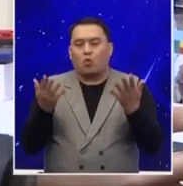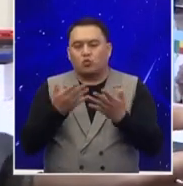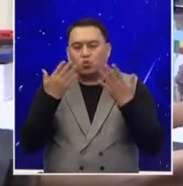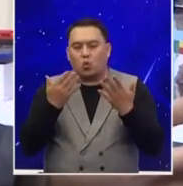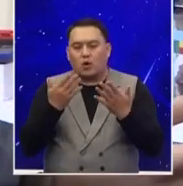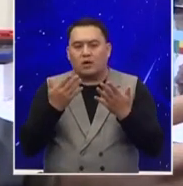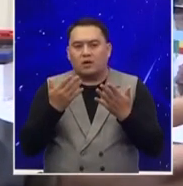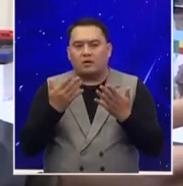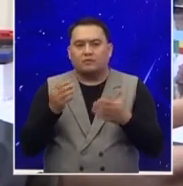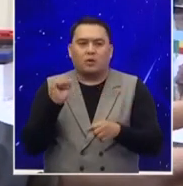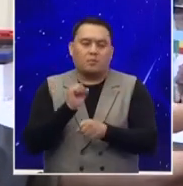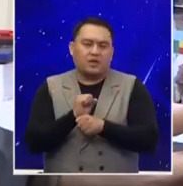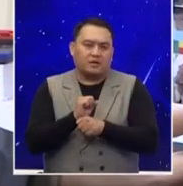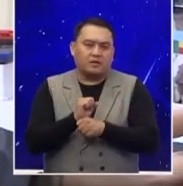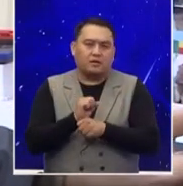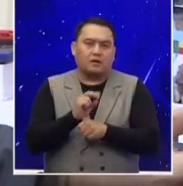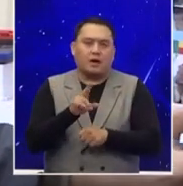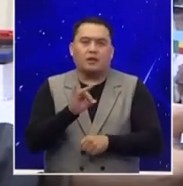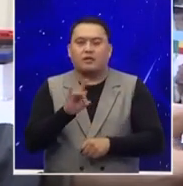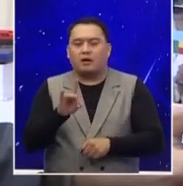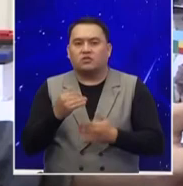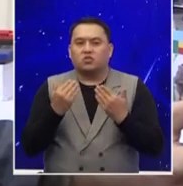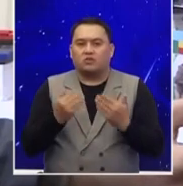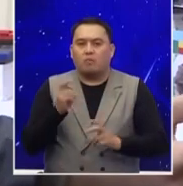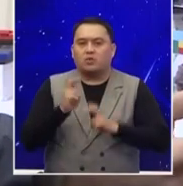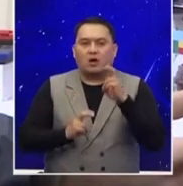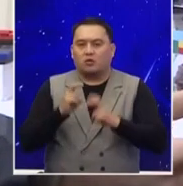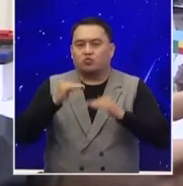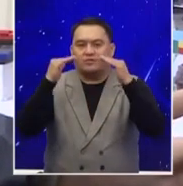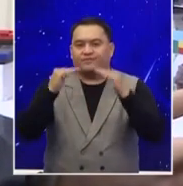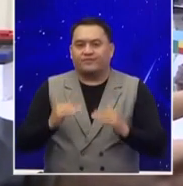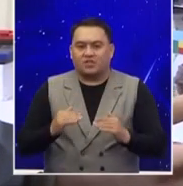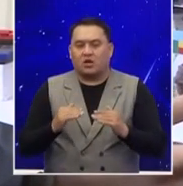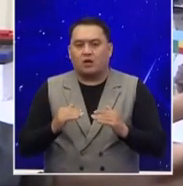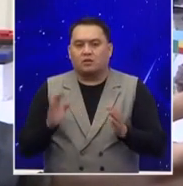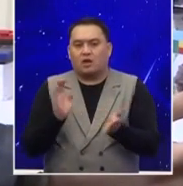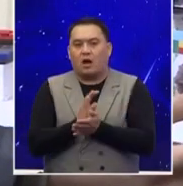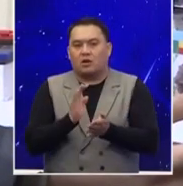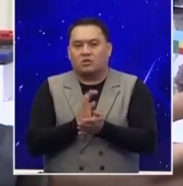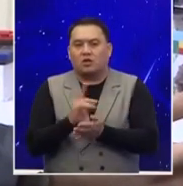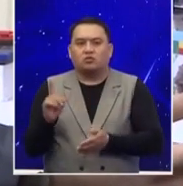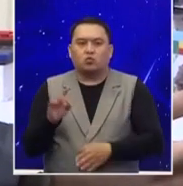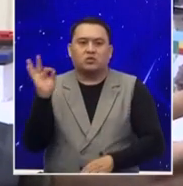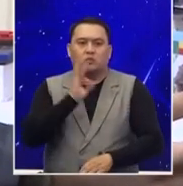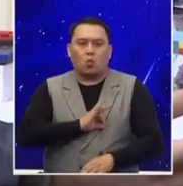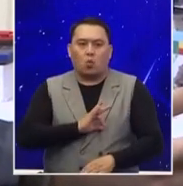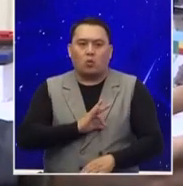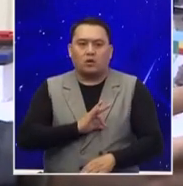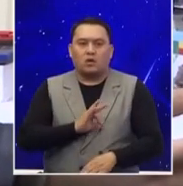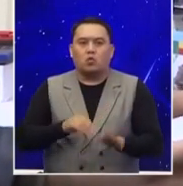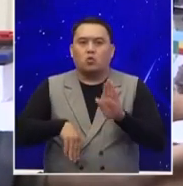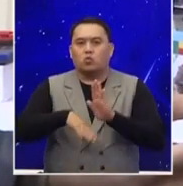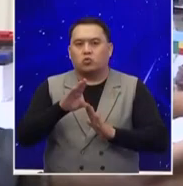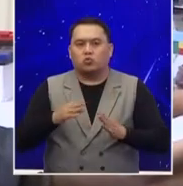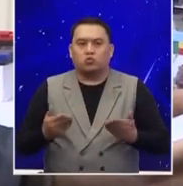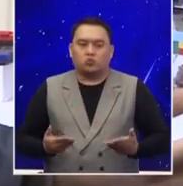есть все три основных компонента КНРКБ на своем производстве снижает именно загрязнение, тем самым применяет, улучшает экологию и